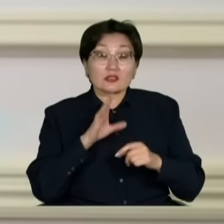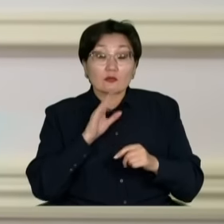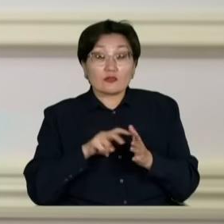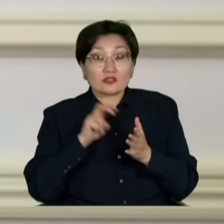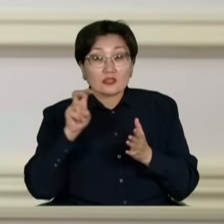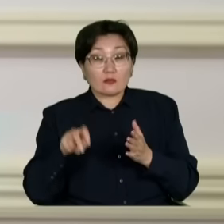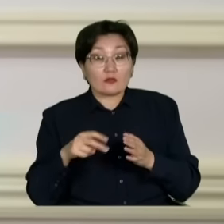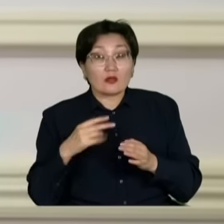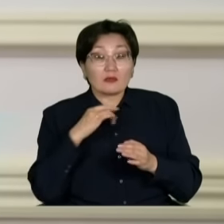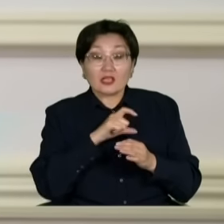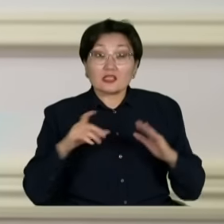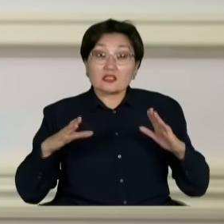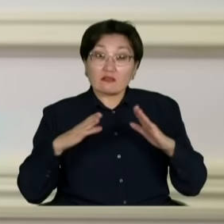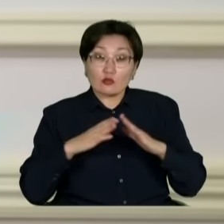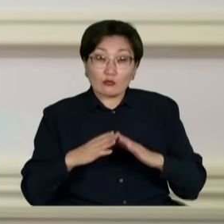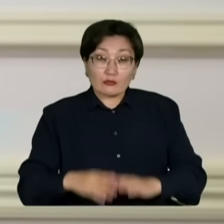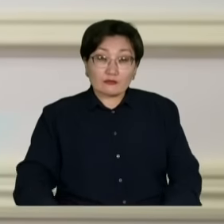с многоэтажного